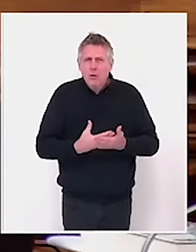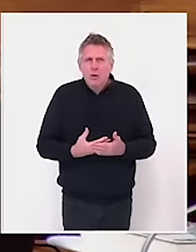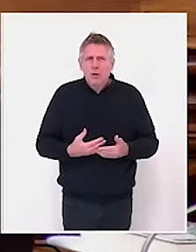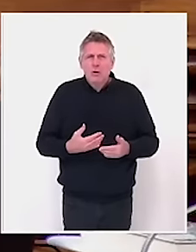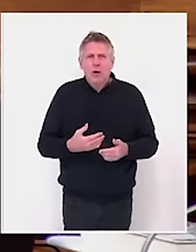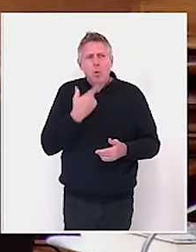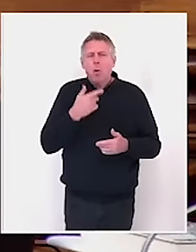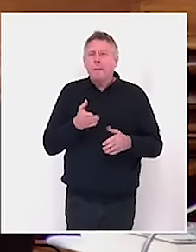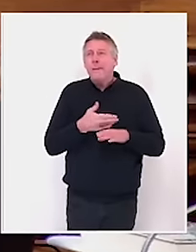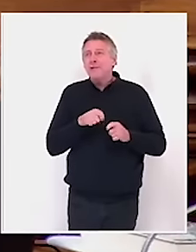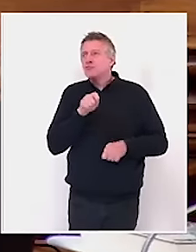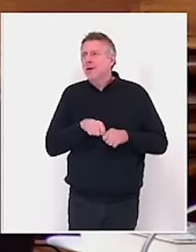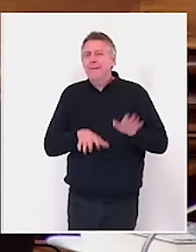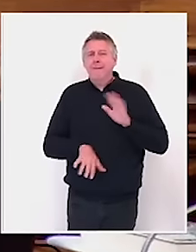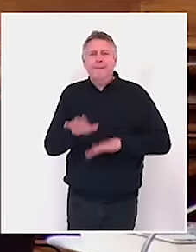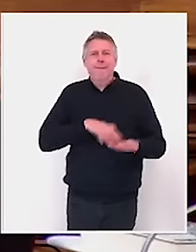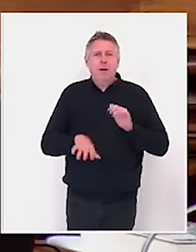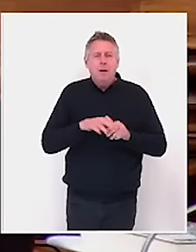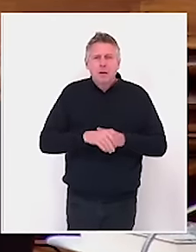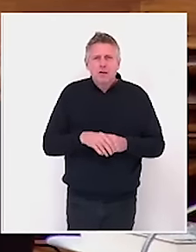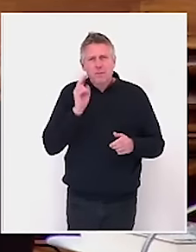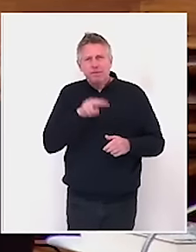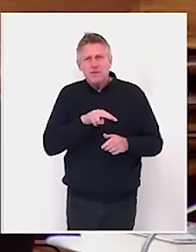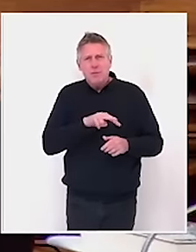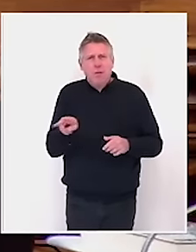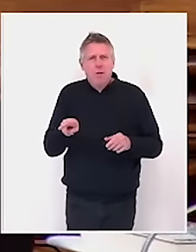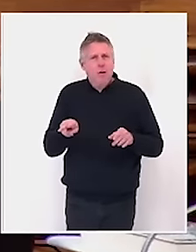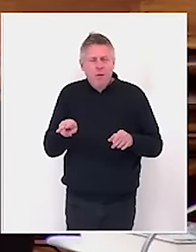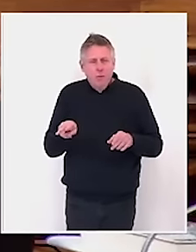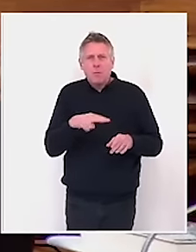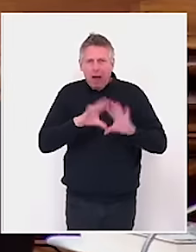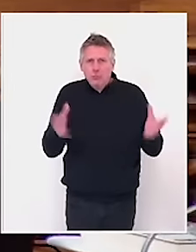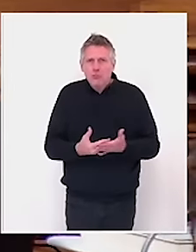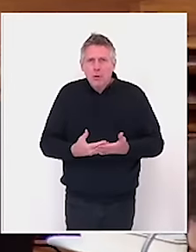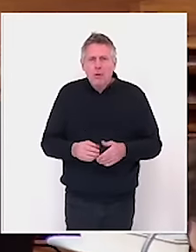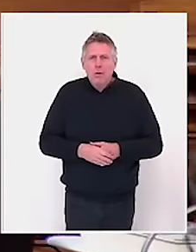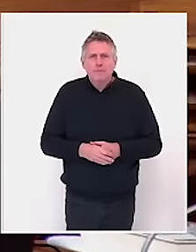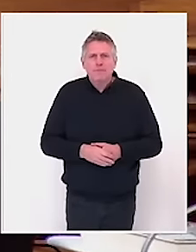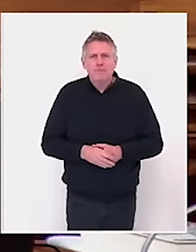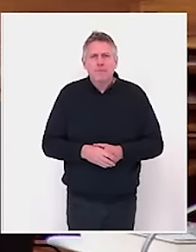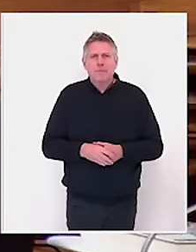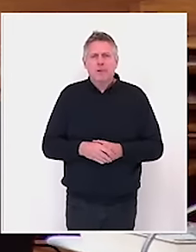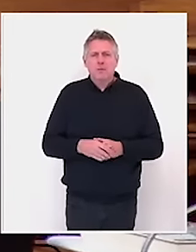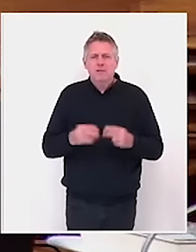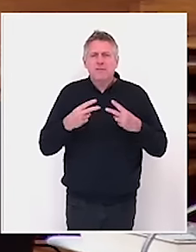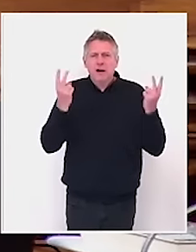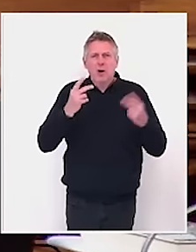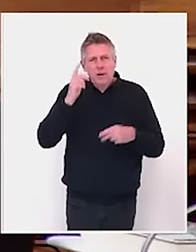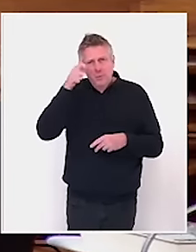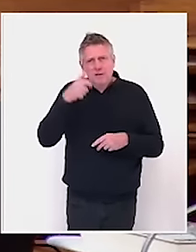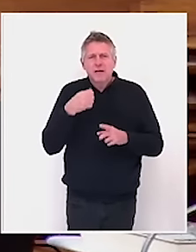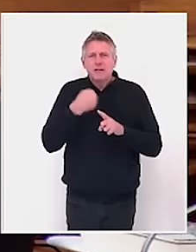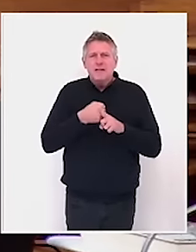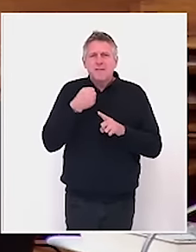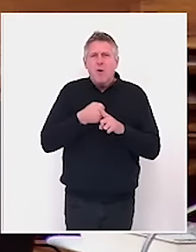forme de préjugé et une vision déformée de ces populations-là. Vous parlez de valeurs de la République, de défense des valeurs de la République,